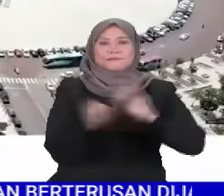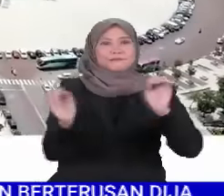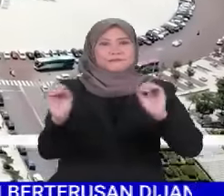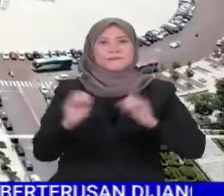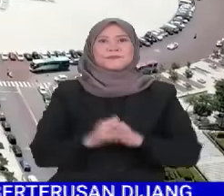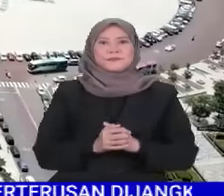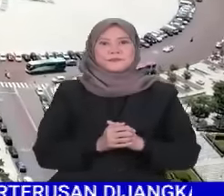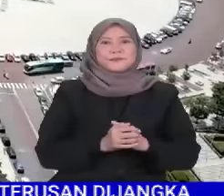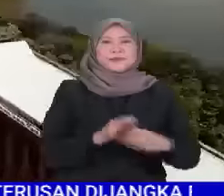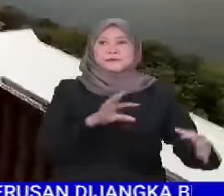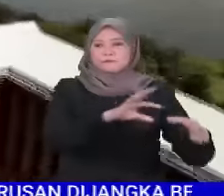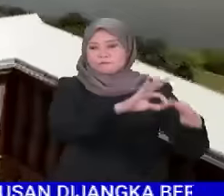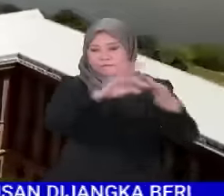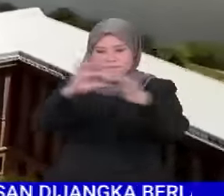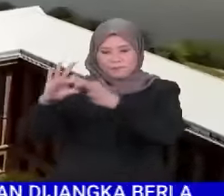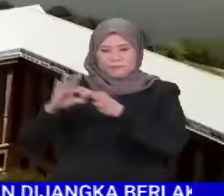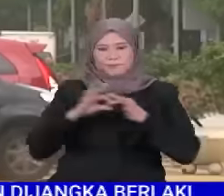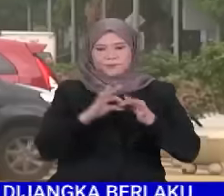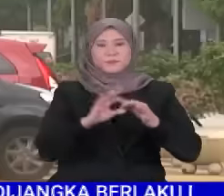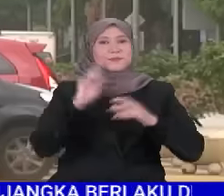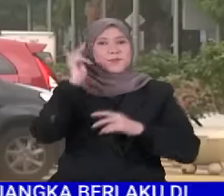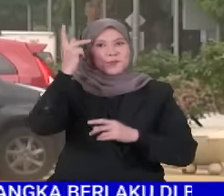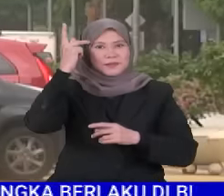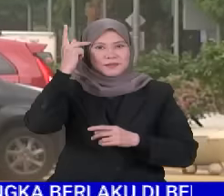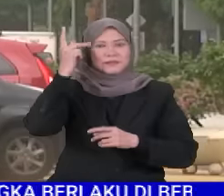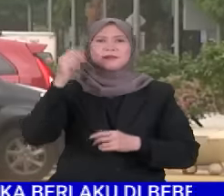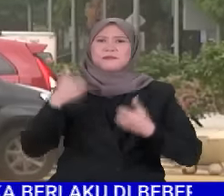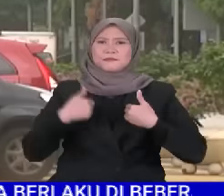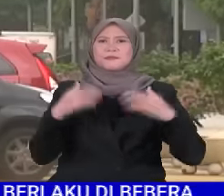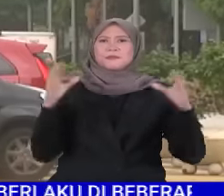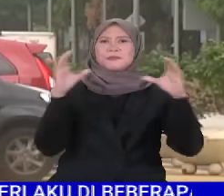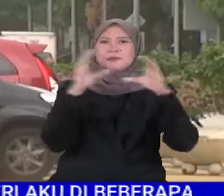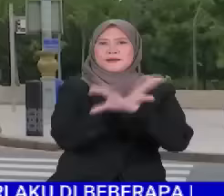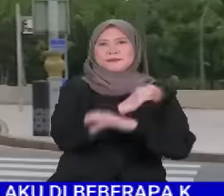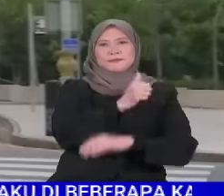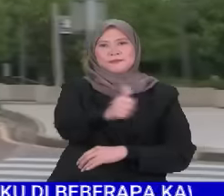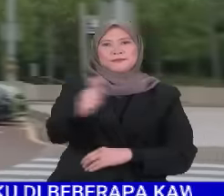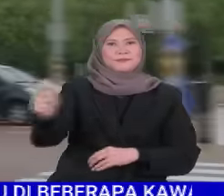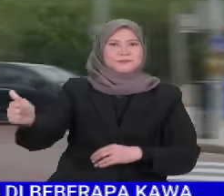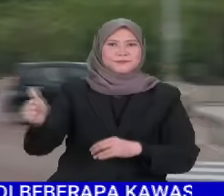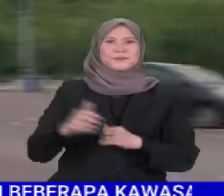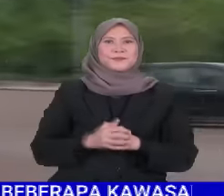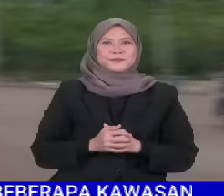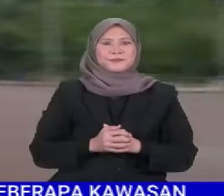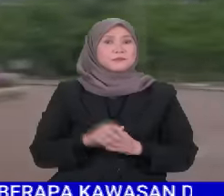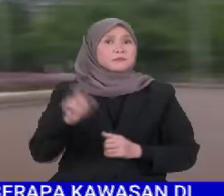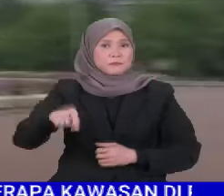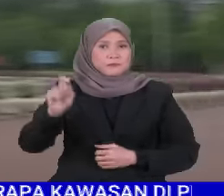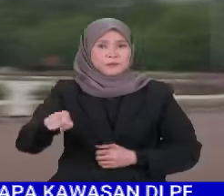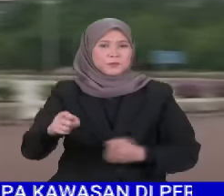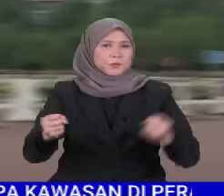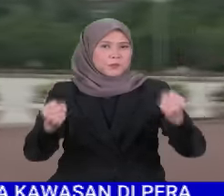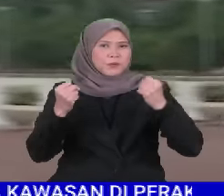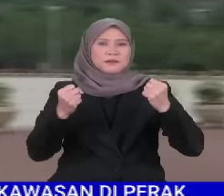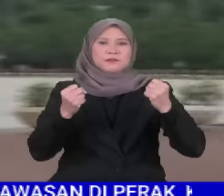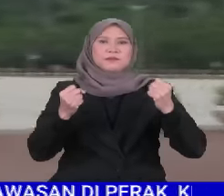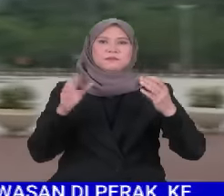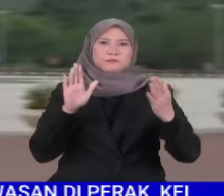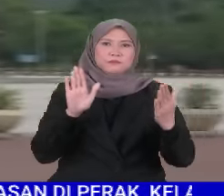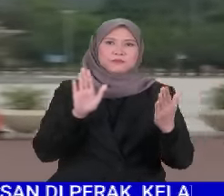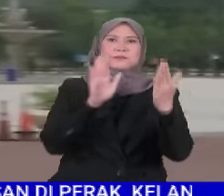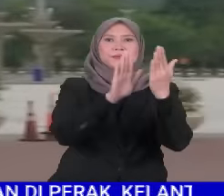penyatuan dan kebersamaan politik ini pasti mempunyai cabaran tersendiri justru ia perlu diperkokoh dalam